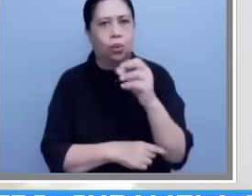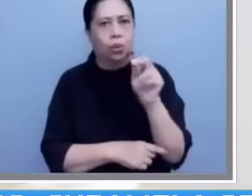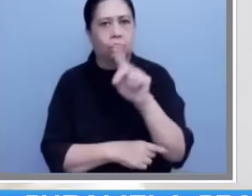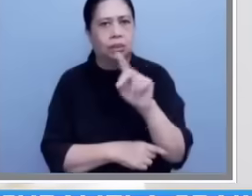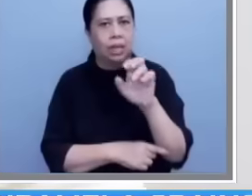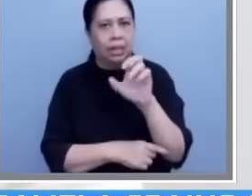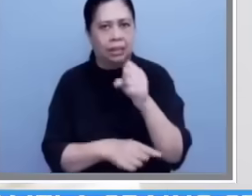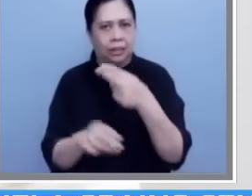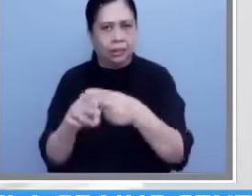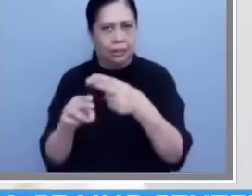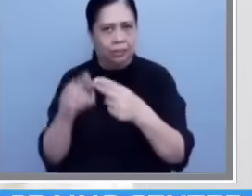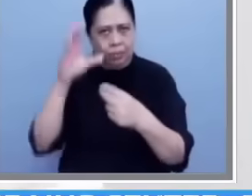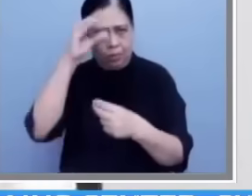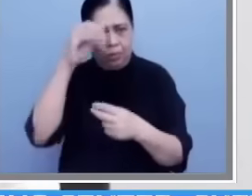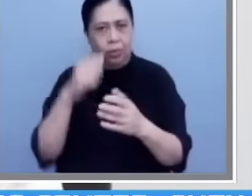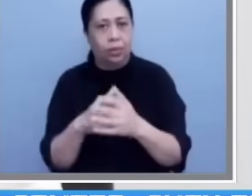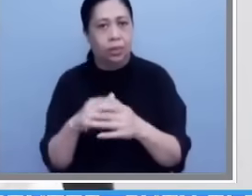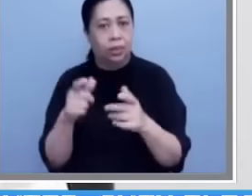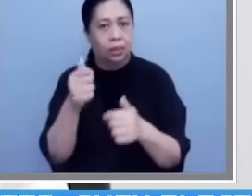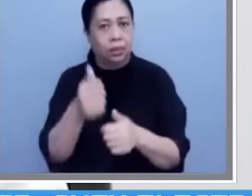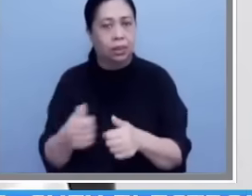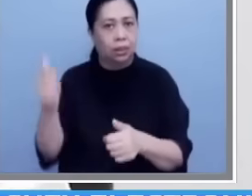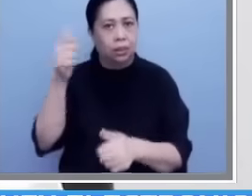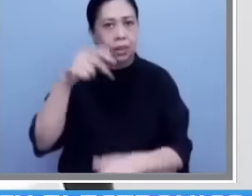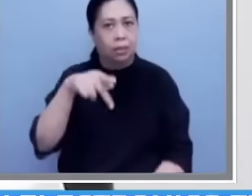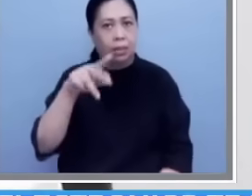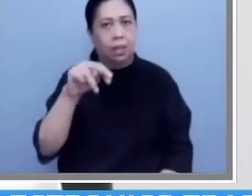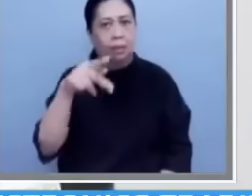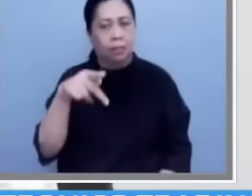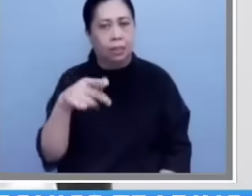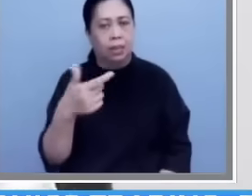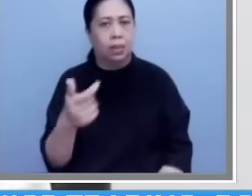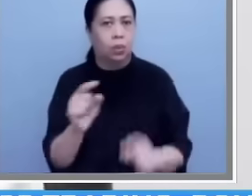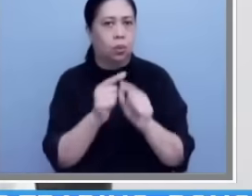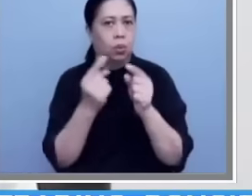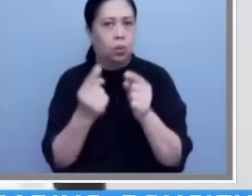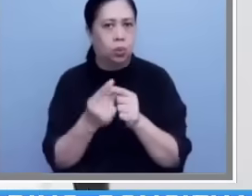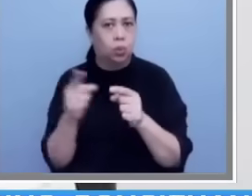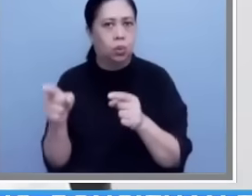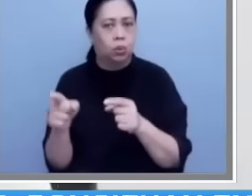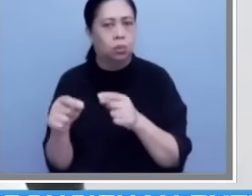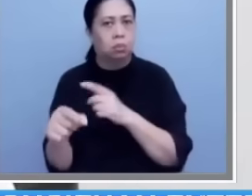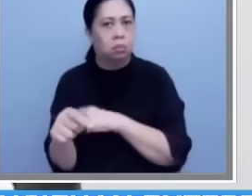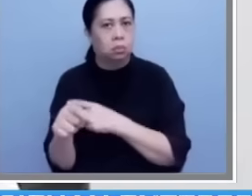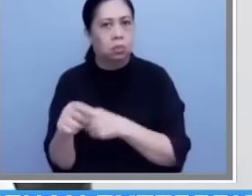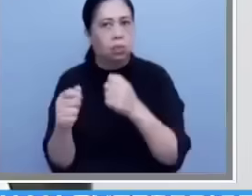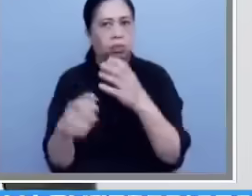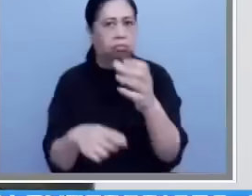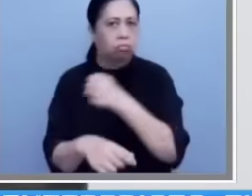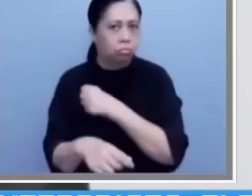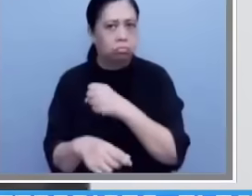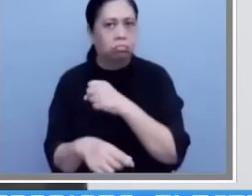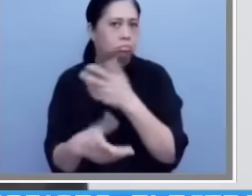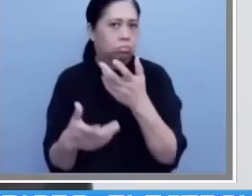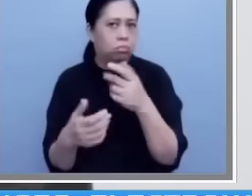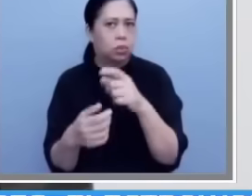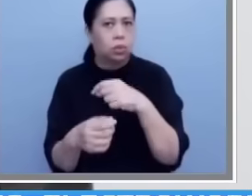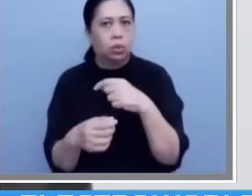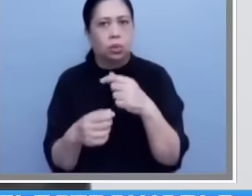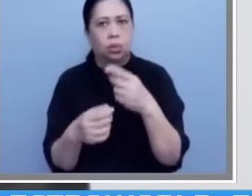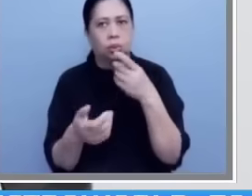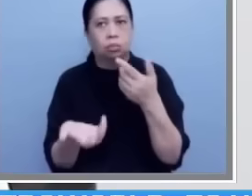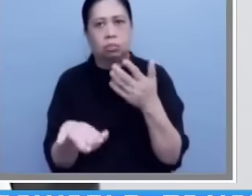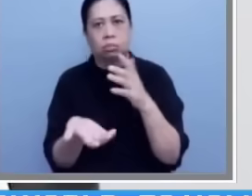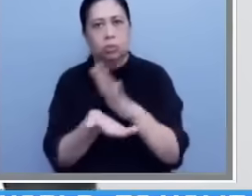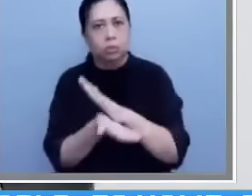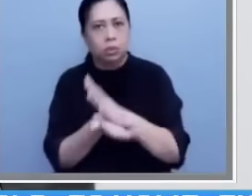Silo, ang acting director ng PNP Security Group, nasa kapangyarihan nila ang i-revoke ang mga gun documents ng sinuman kahit walang